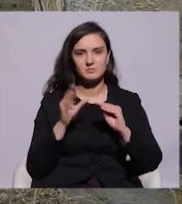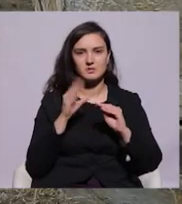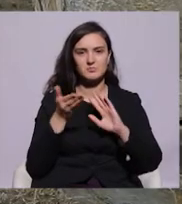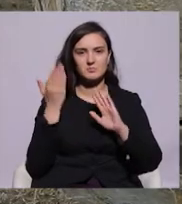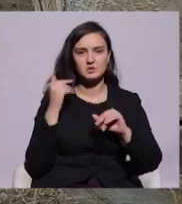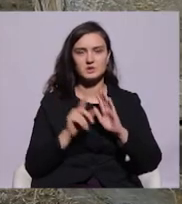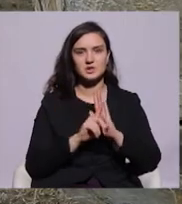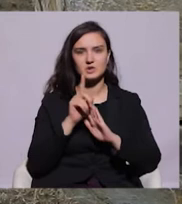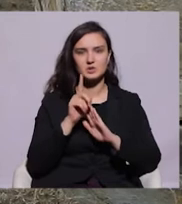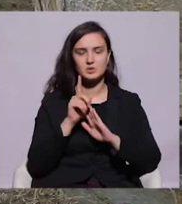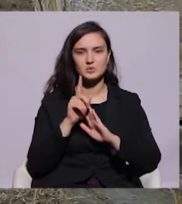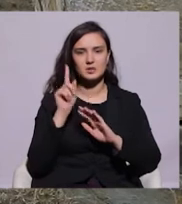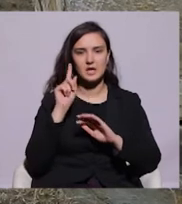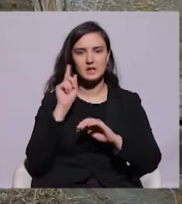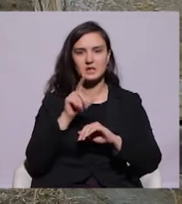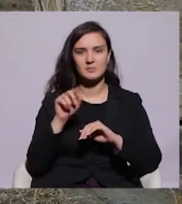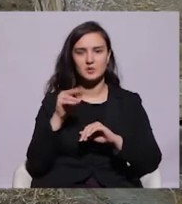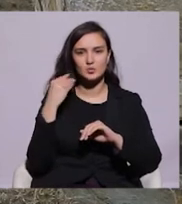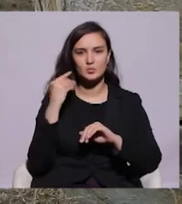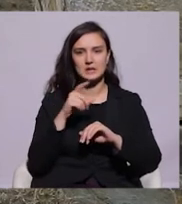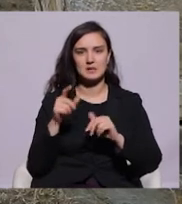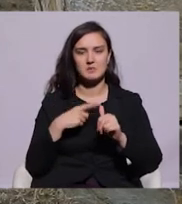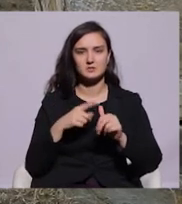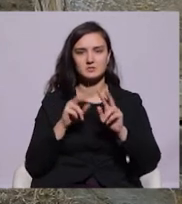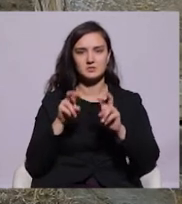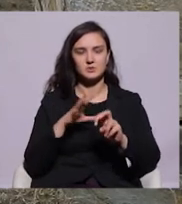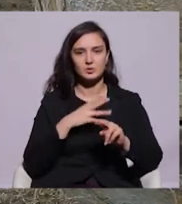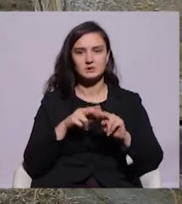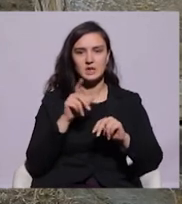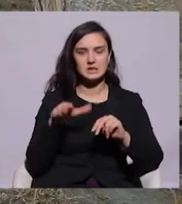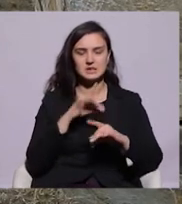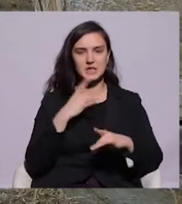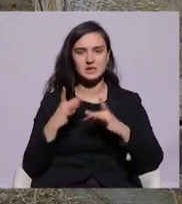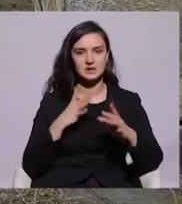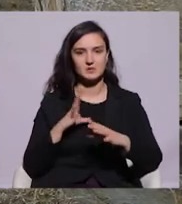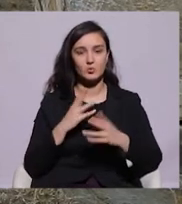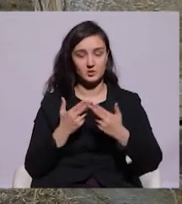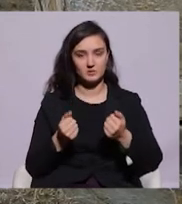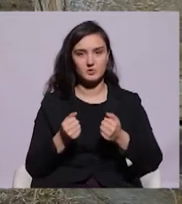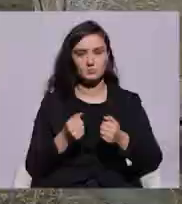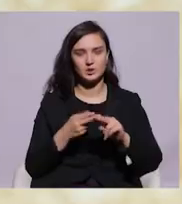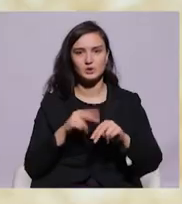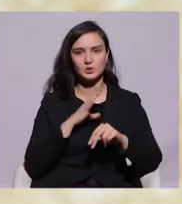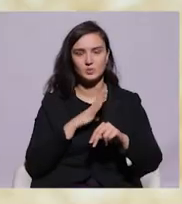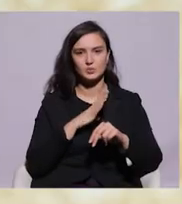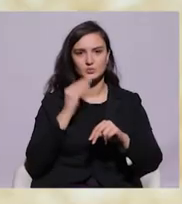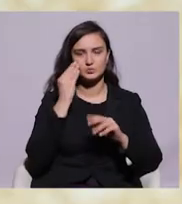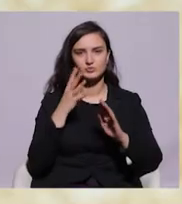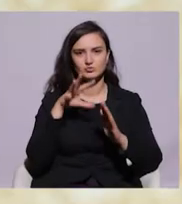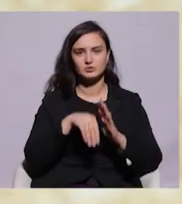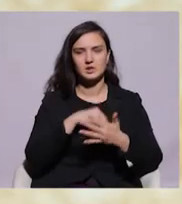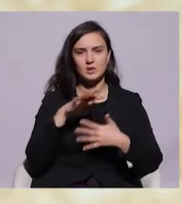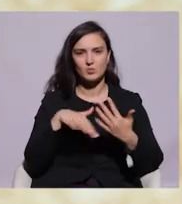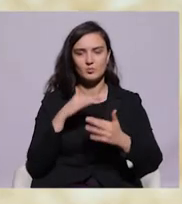პრობლემა მაშინ დაიწყო აქ, თათრებად ან თურქებად ასახელებდნენ და ეს ხალხის გაღიზიანებას იწვევდა, რა თქმა უნდა. იყო